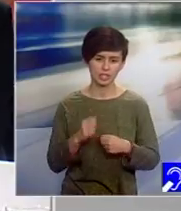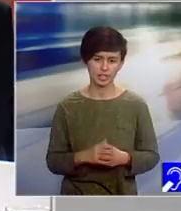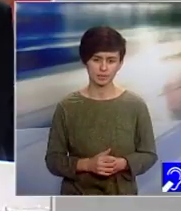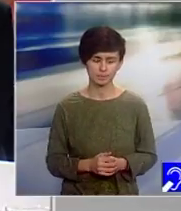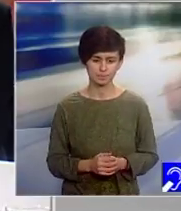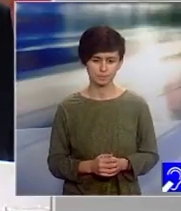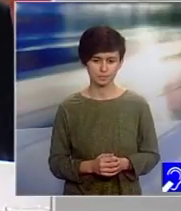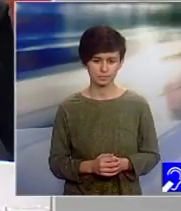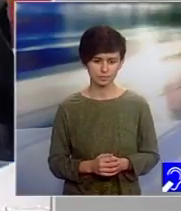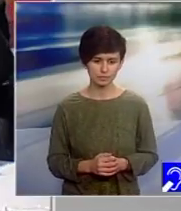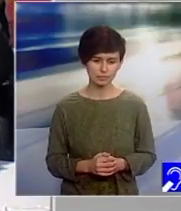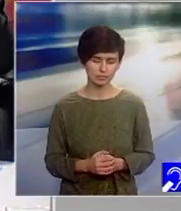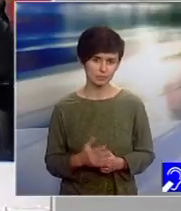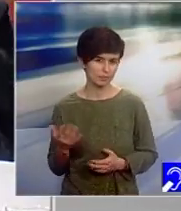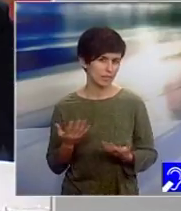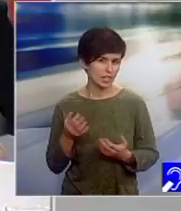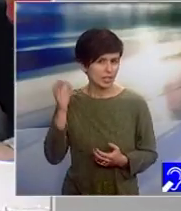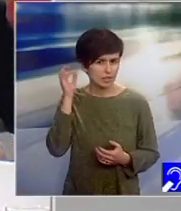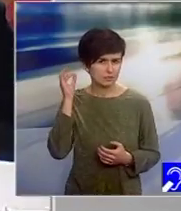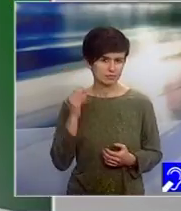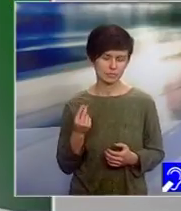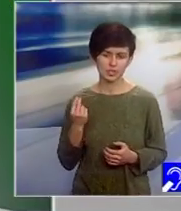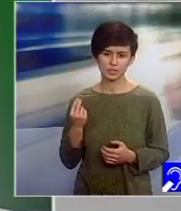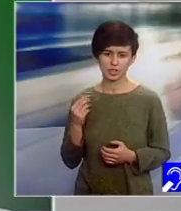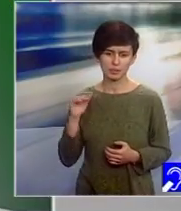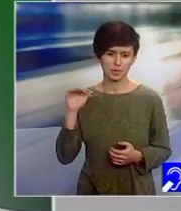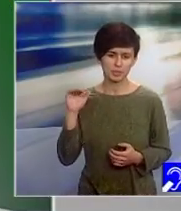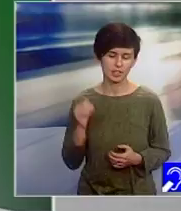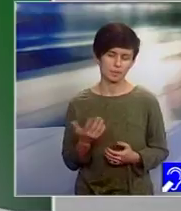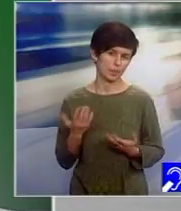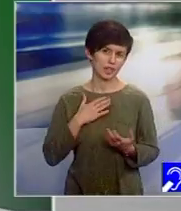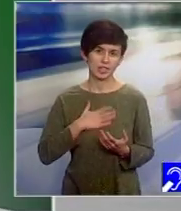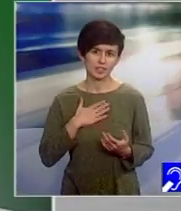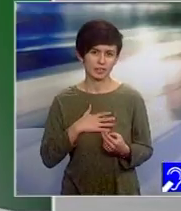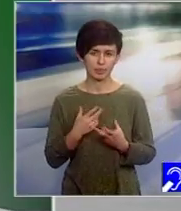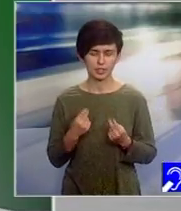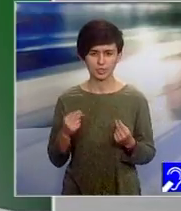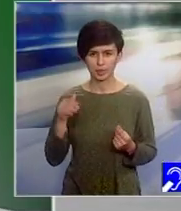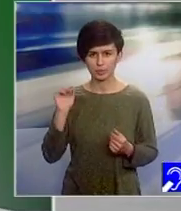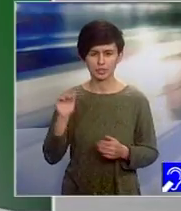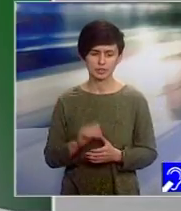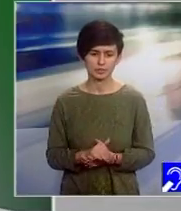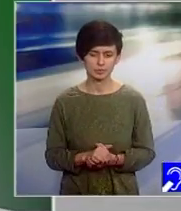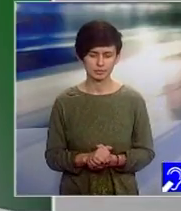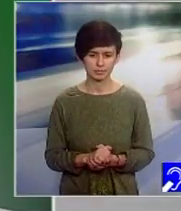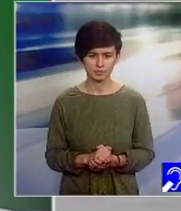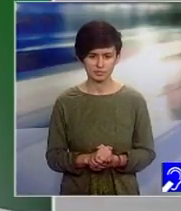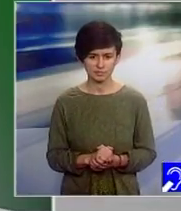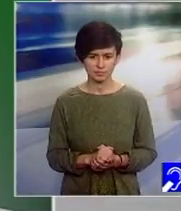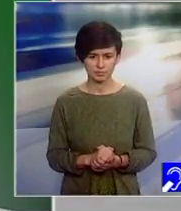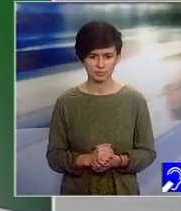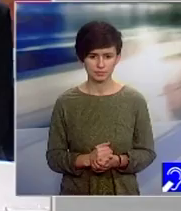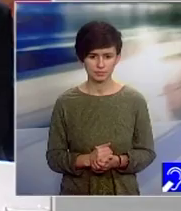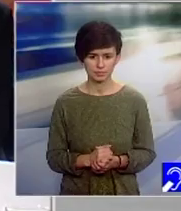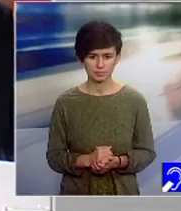Care vă sună cel mai bine? Care vă e mai apropiată? Ce temă vă interesează pe voi cel mai mult? Care ați vrea să fie